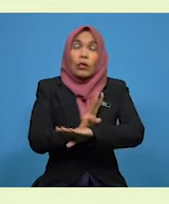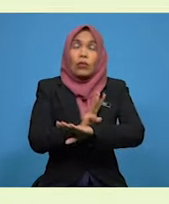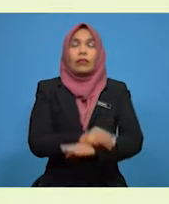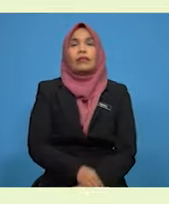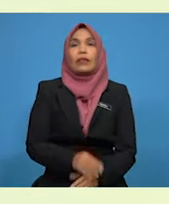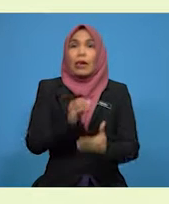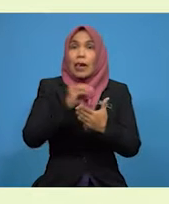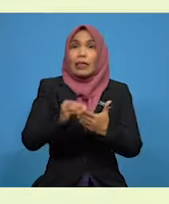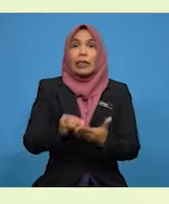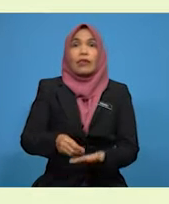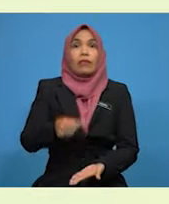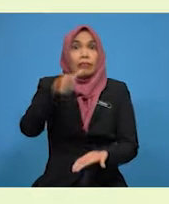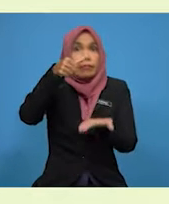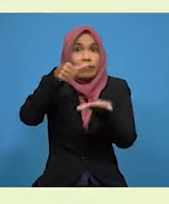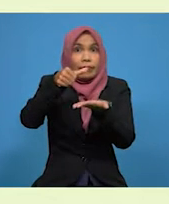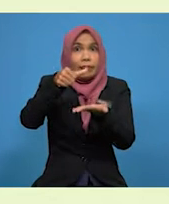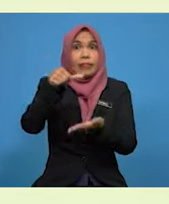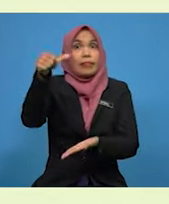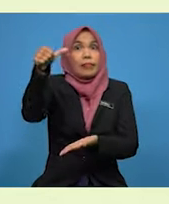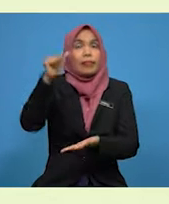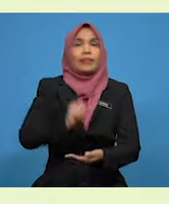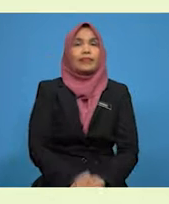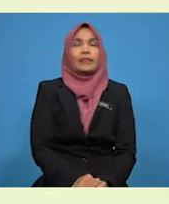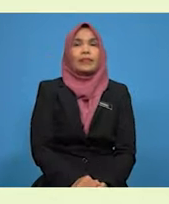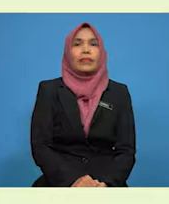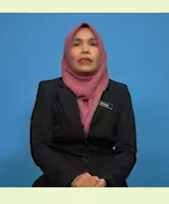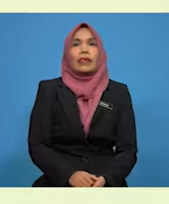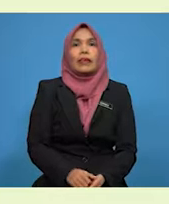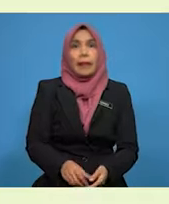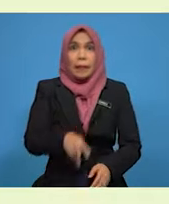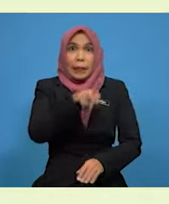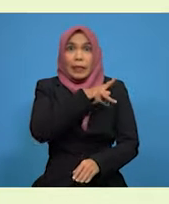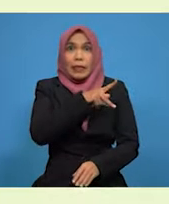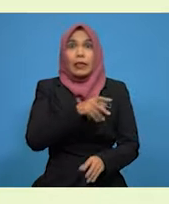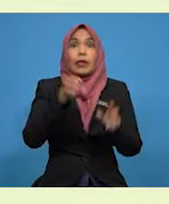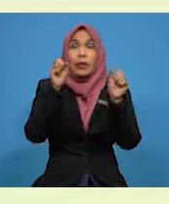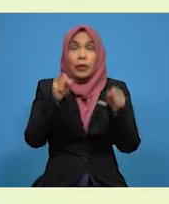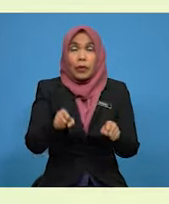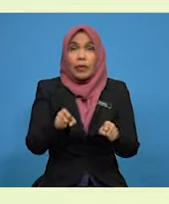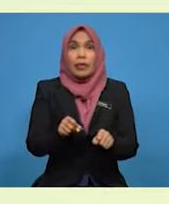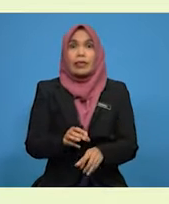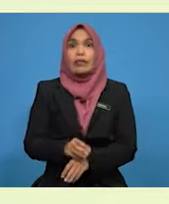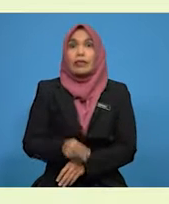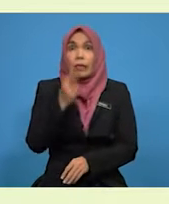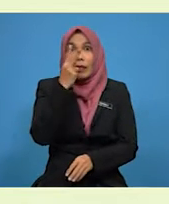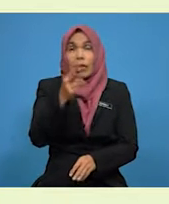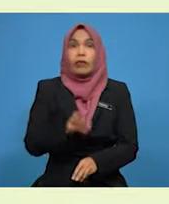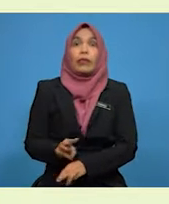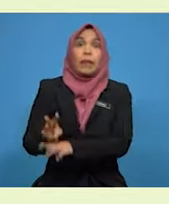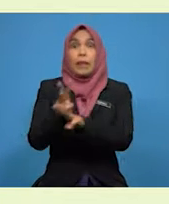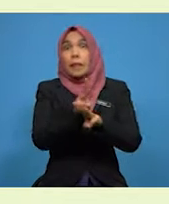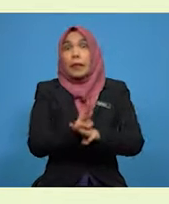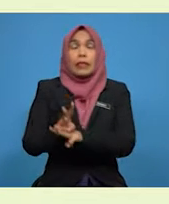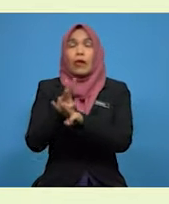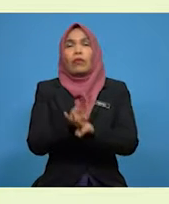Dari rekod tersebut, penyelia dapat memantau kehadiran pekerja di tempat kerja, ketepatan masa pekerja masuk